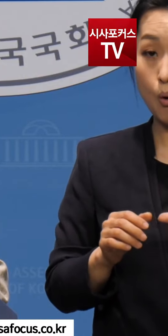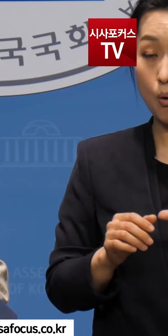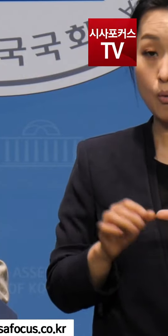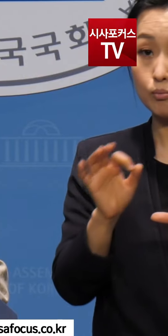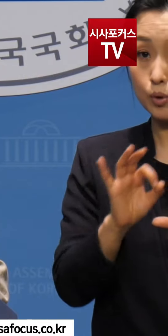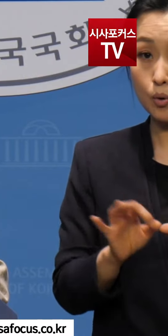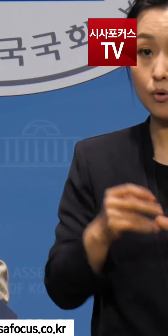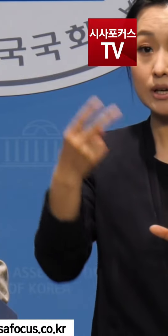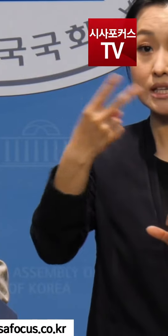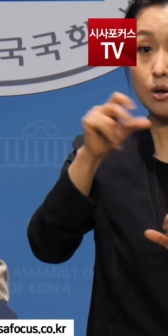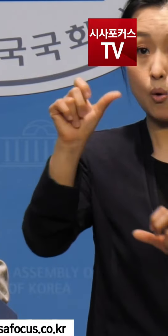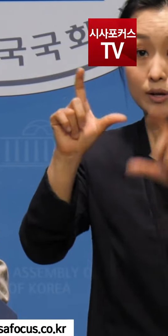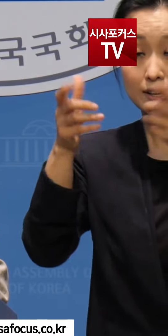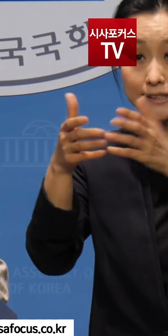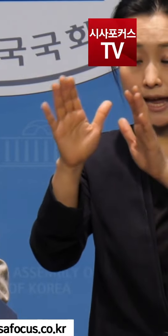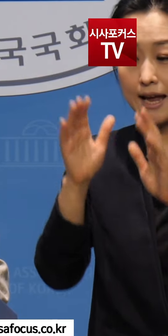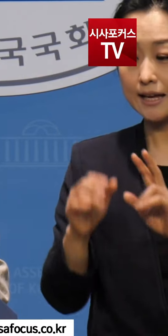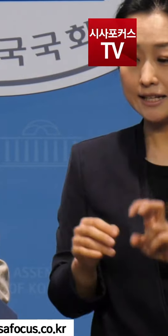22.1%, 2005년생이